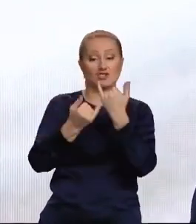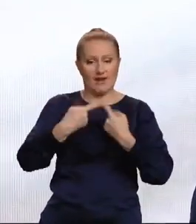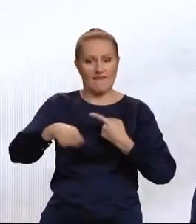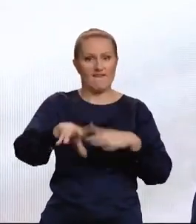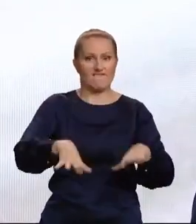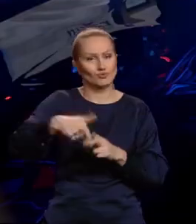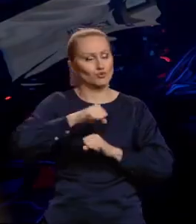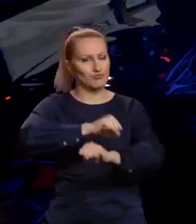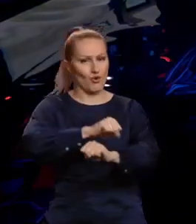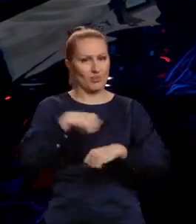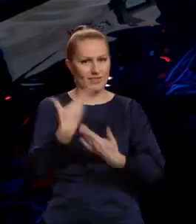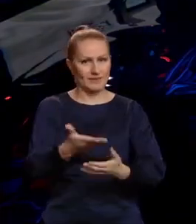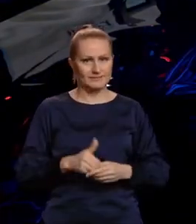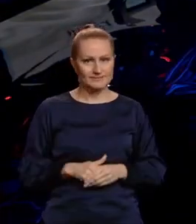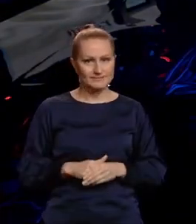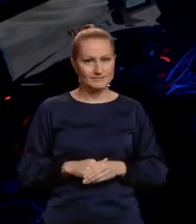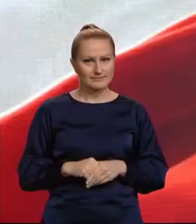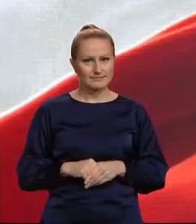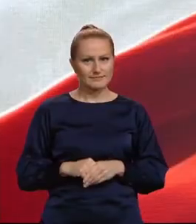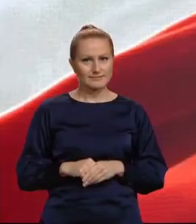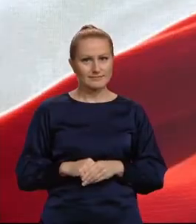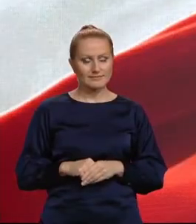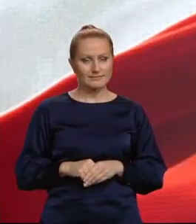zbliżającej się kadencji?